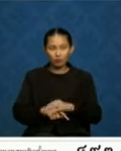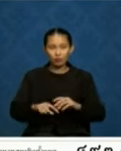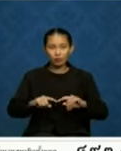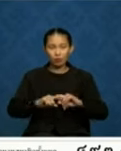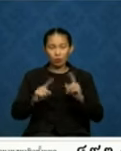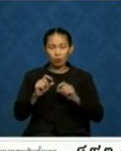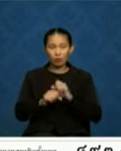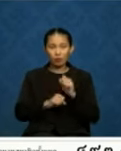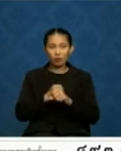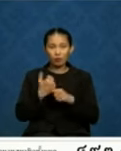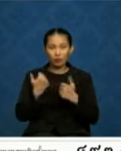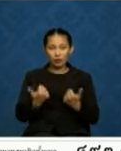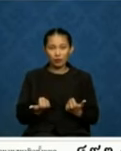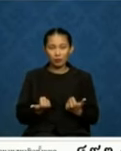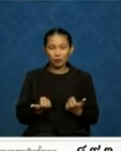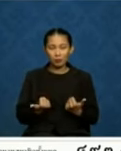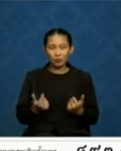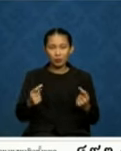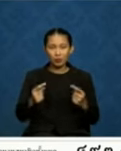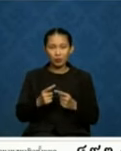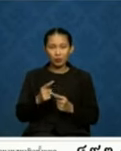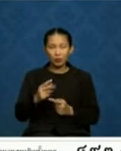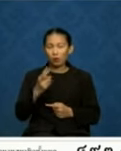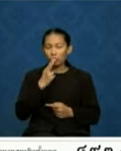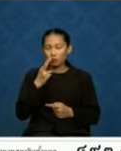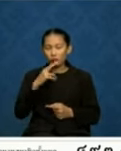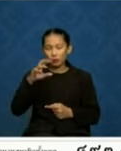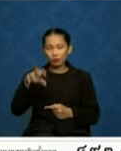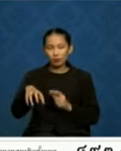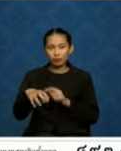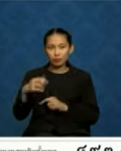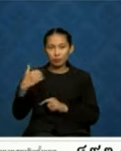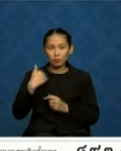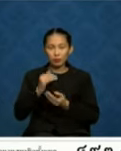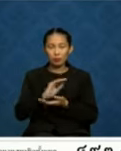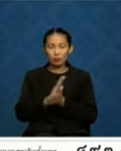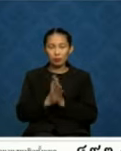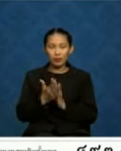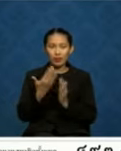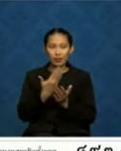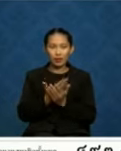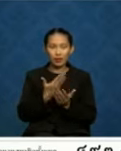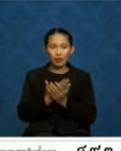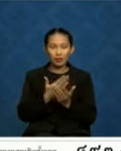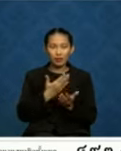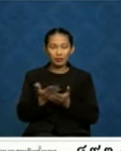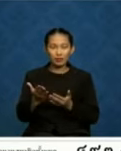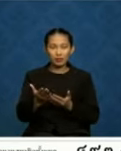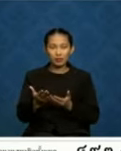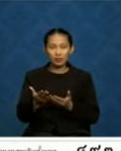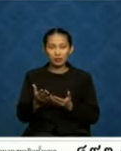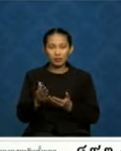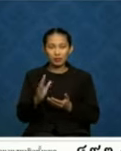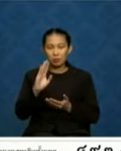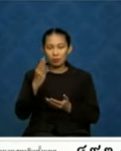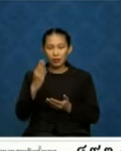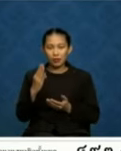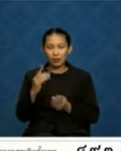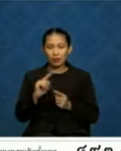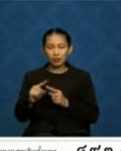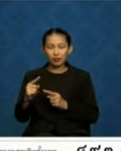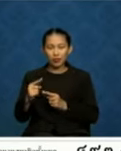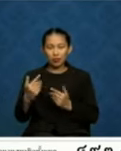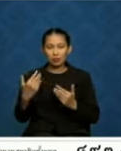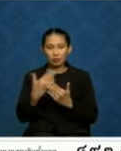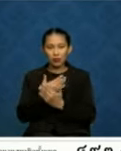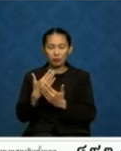ในปีนี้นะครับทางการยาสูบแห่งประเทศไทยก็ได้ปรับราคารับซื้อสายพันธุ์ต่าง อาจจะเปลี่ยนแปลง